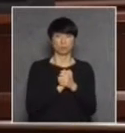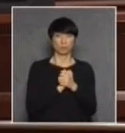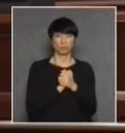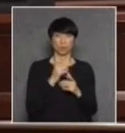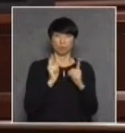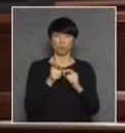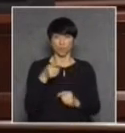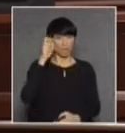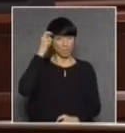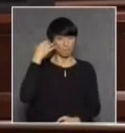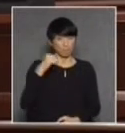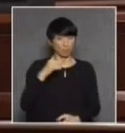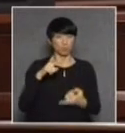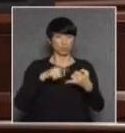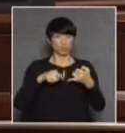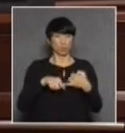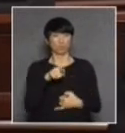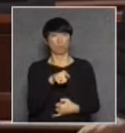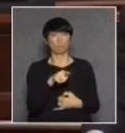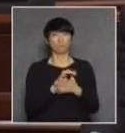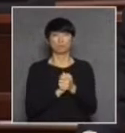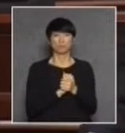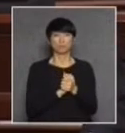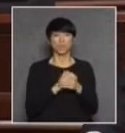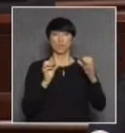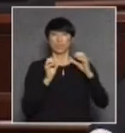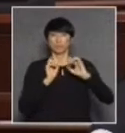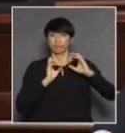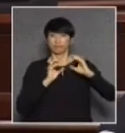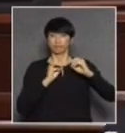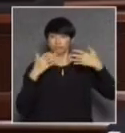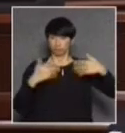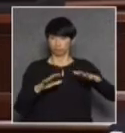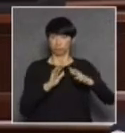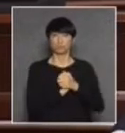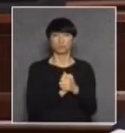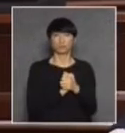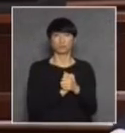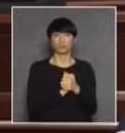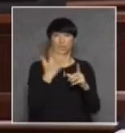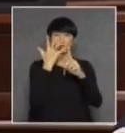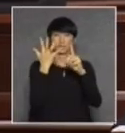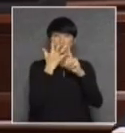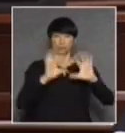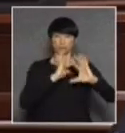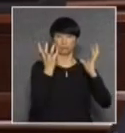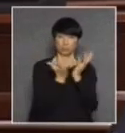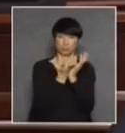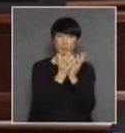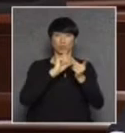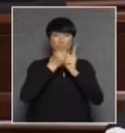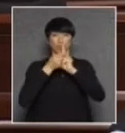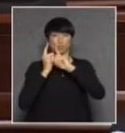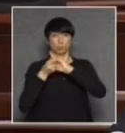都未必諗到那個結果是這樣的。大家傾完之後呢，我得到這15個團體的代表呢